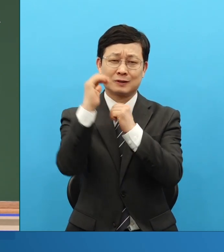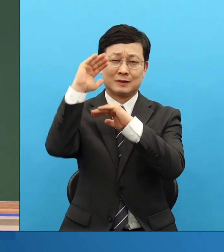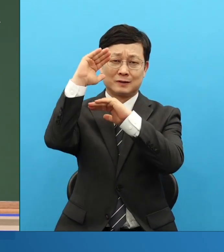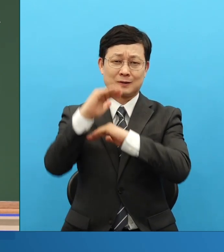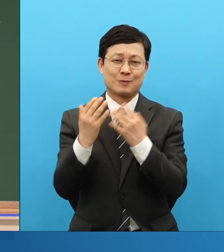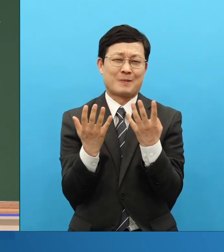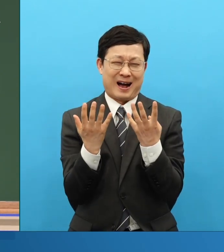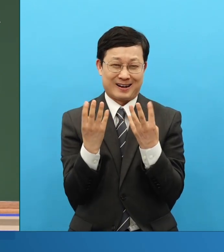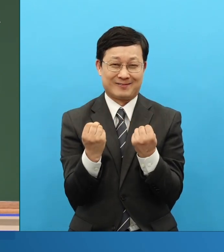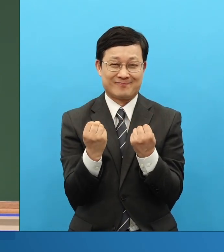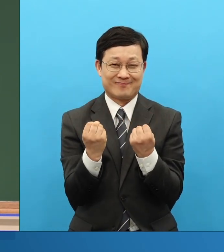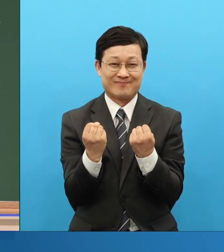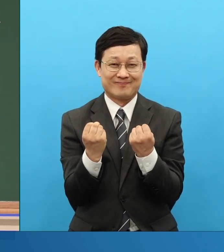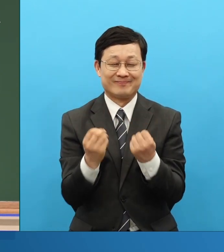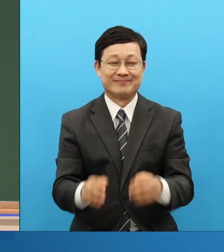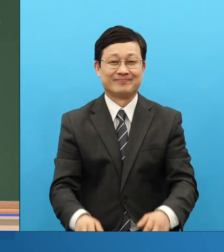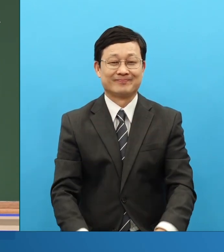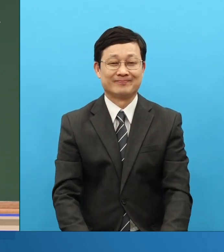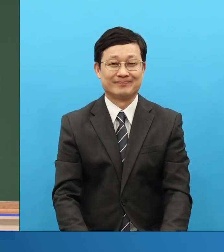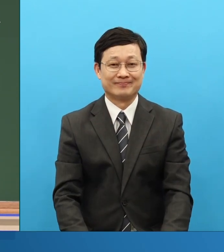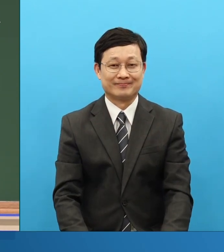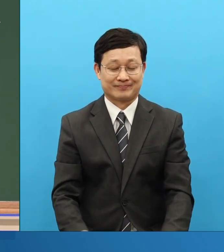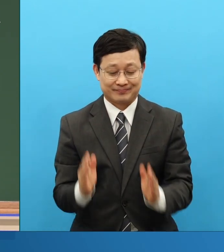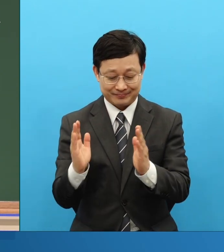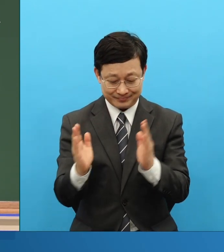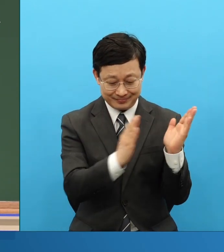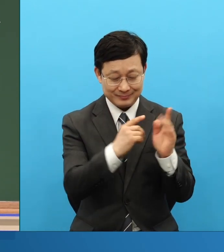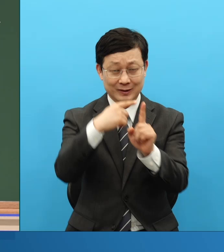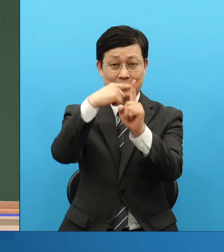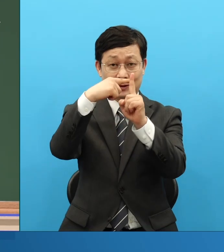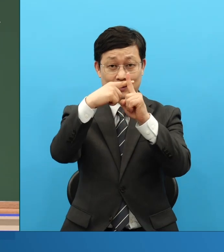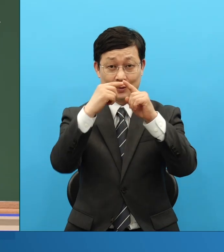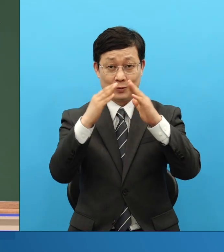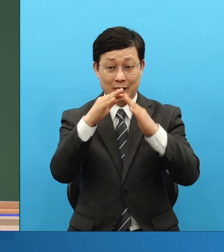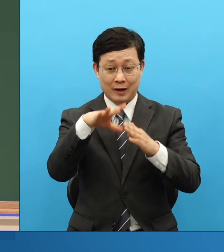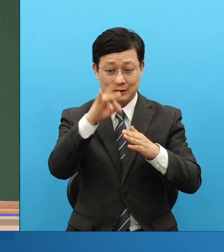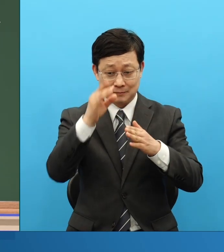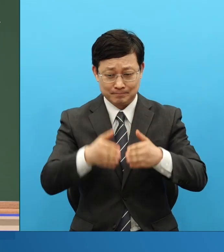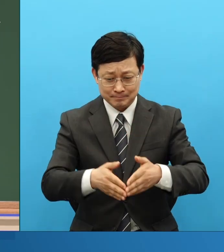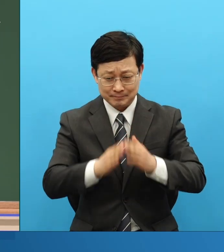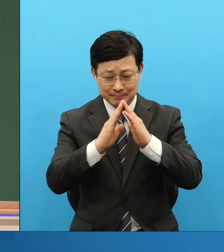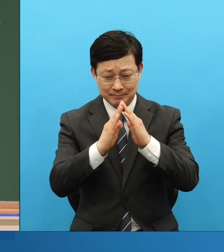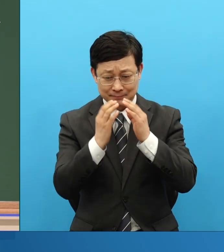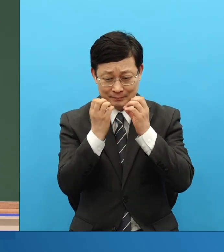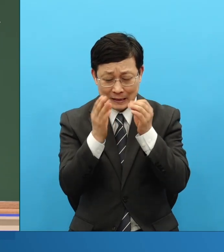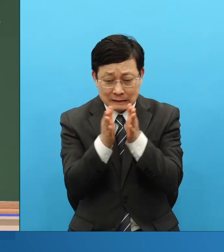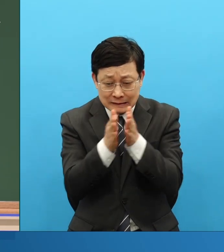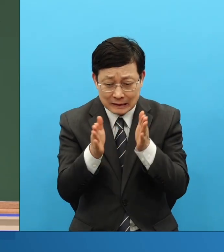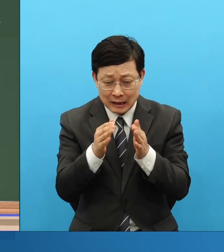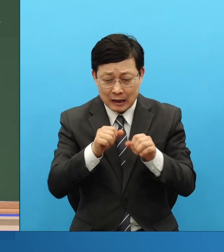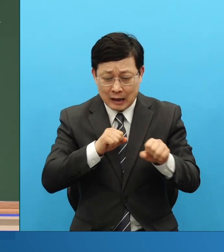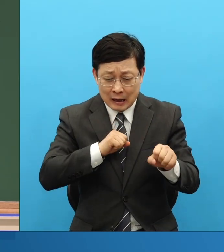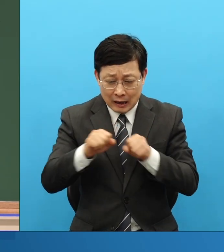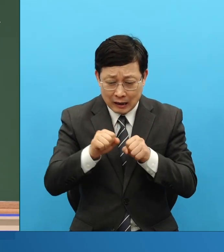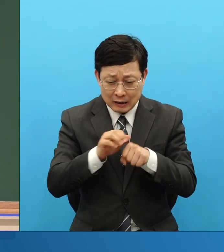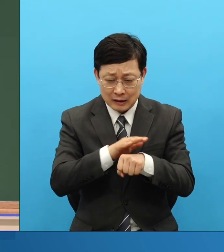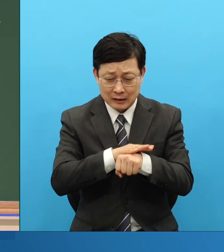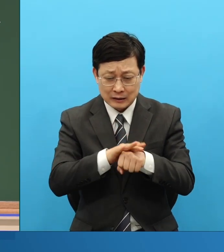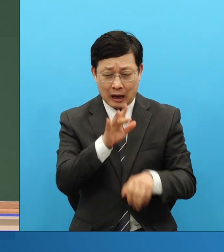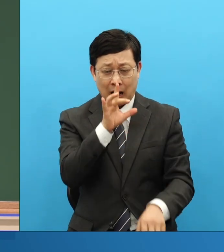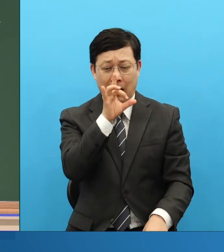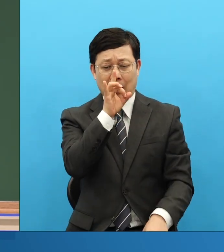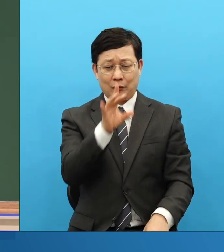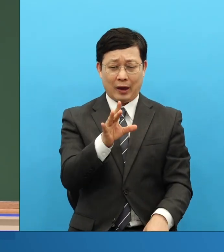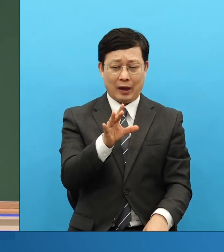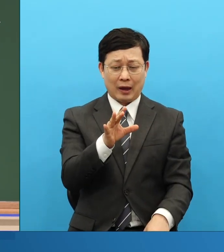supplement. 교회 개척을 했는데 잘 안 된다. 이러면 얼마나 힘이 들겠습니까? That you just planted a church, but if